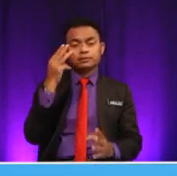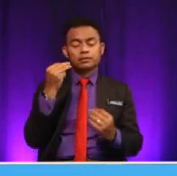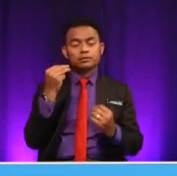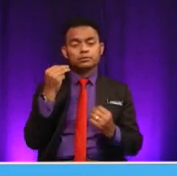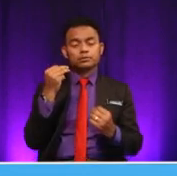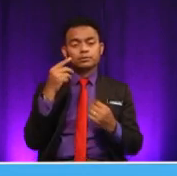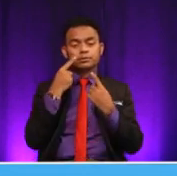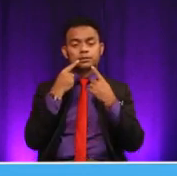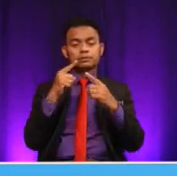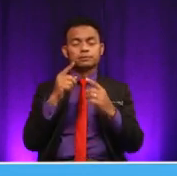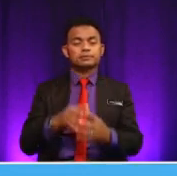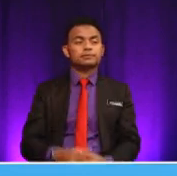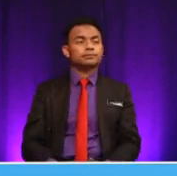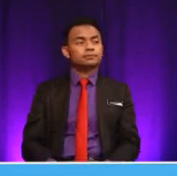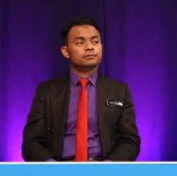siapa Jawab